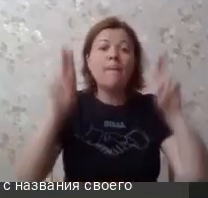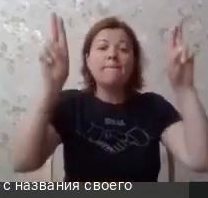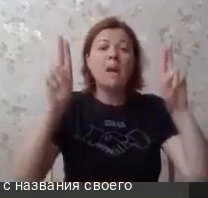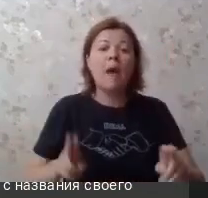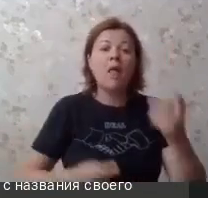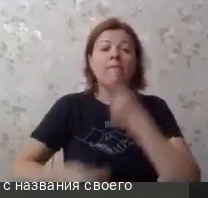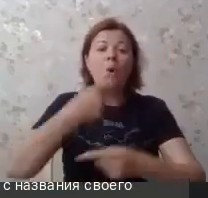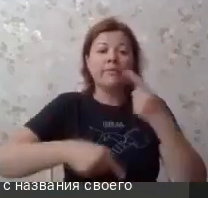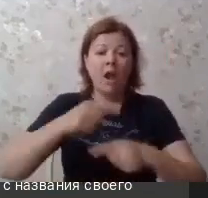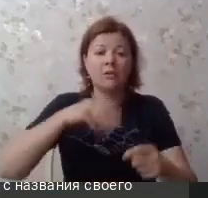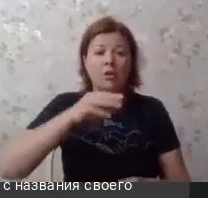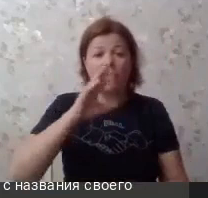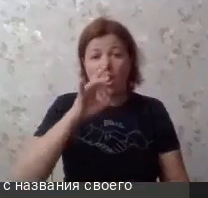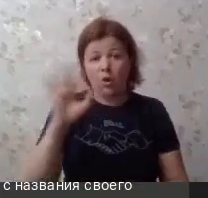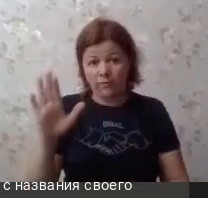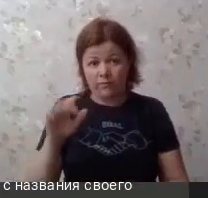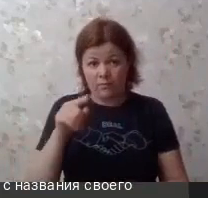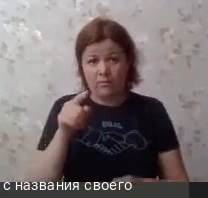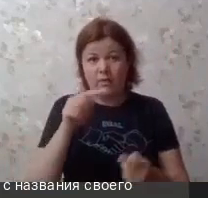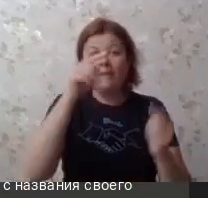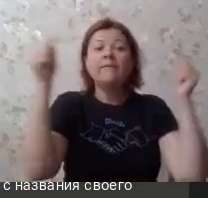которые установлены законодательством с Россией,